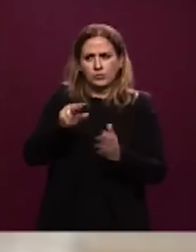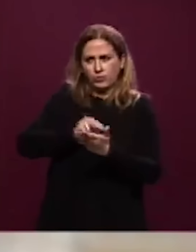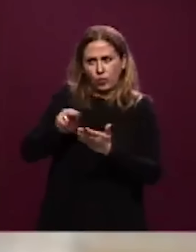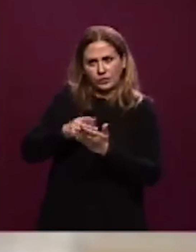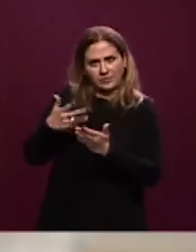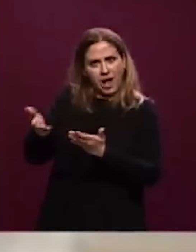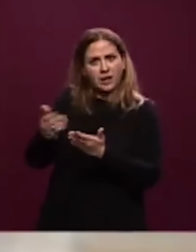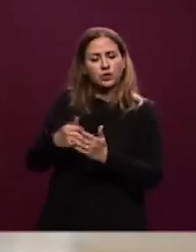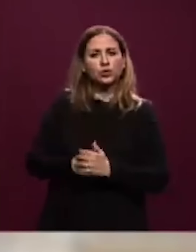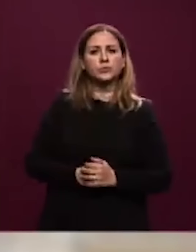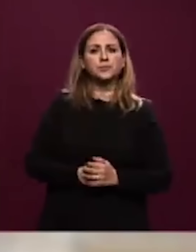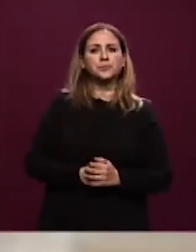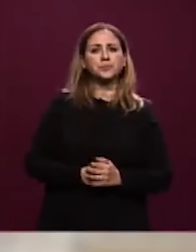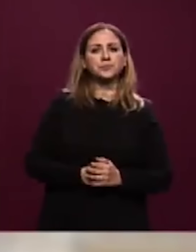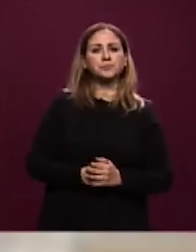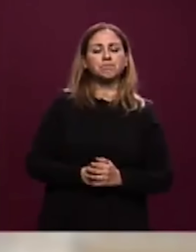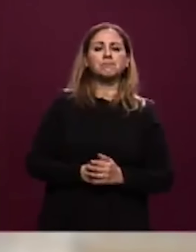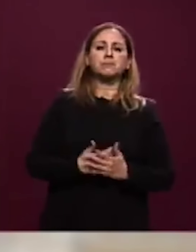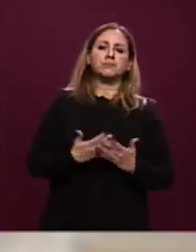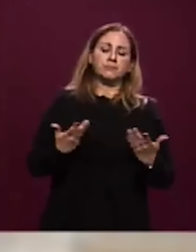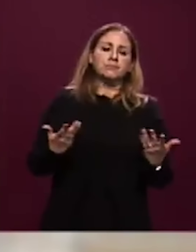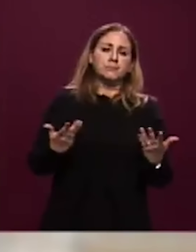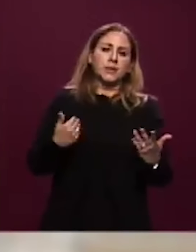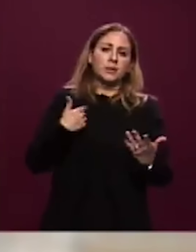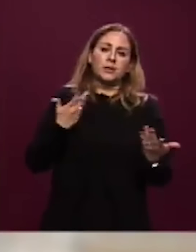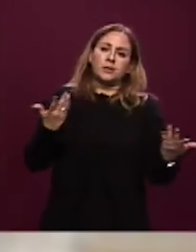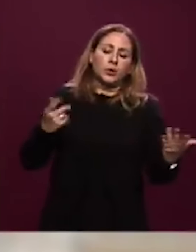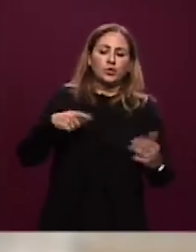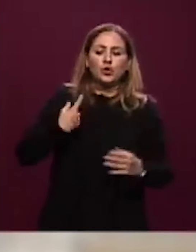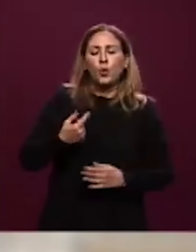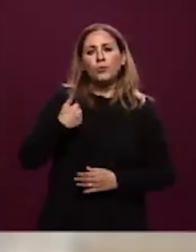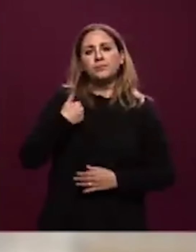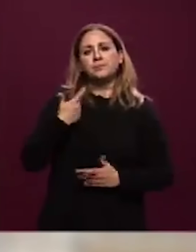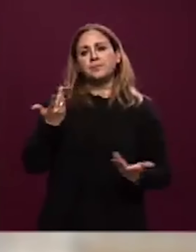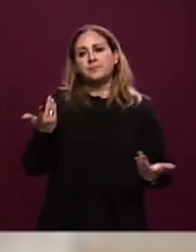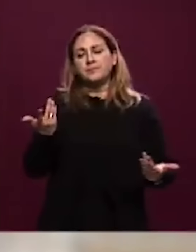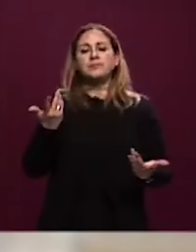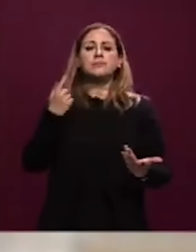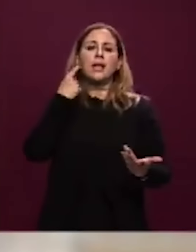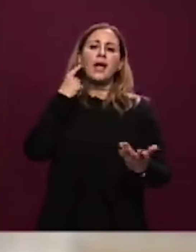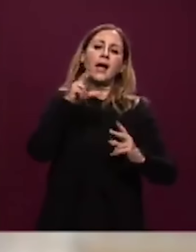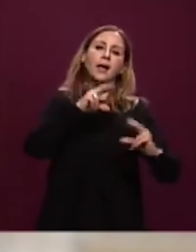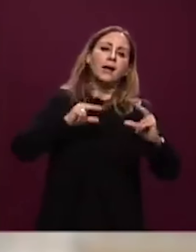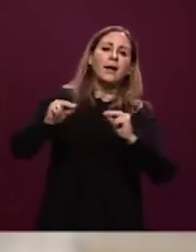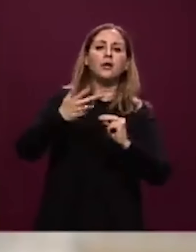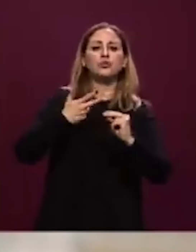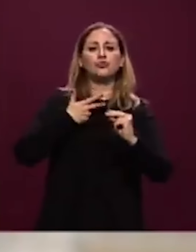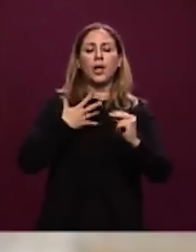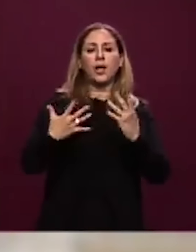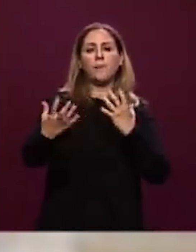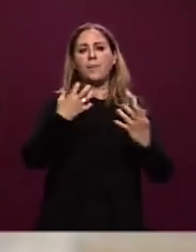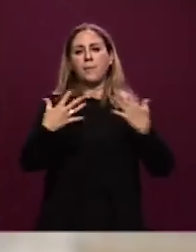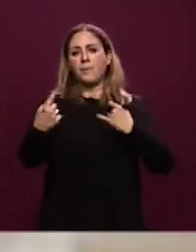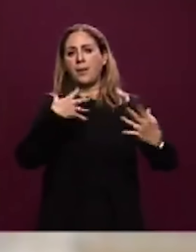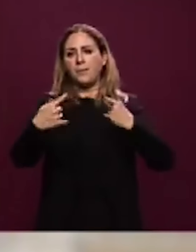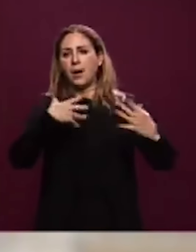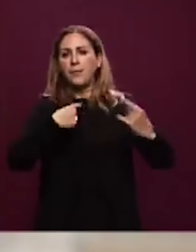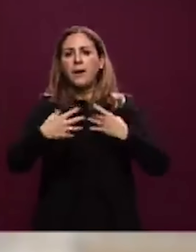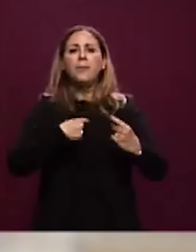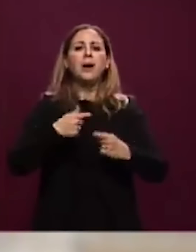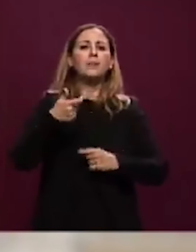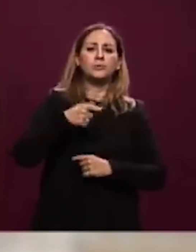Allora, io poi quando sento parlare qui che ci attaccano perché ho sentito